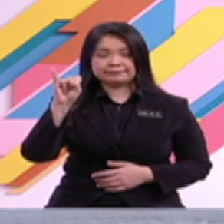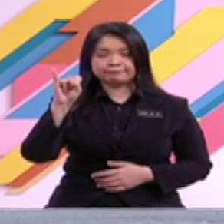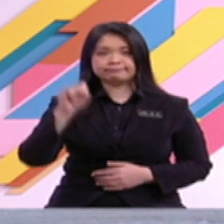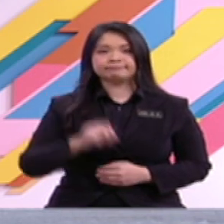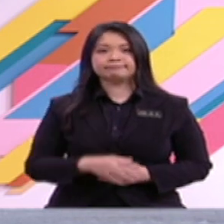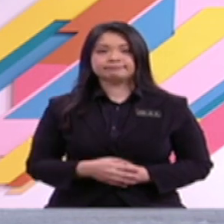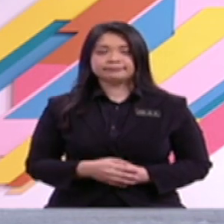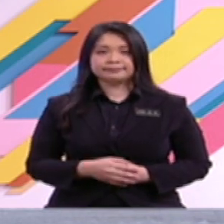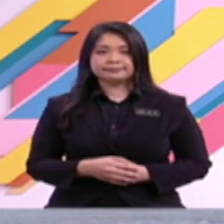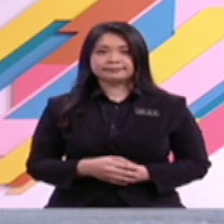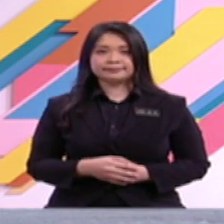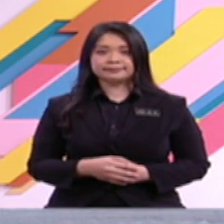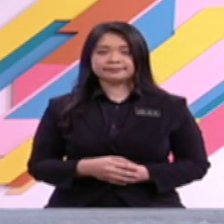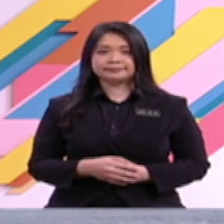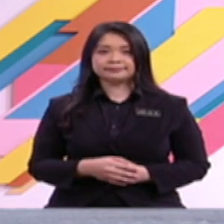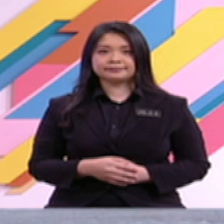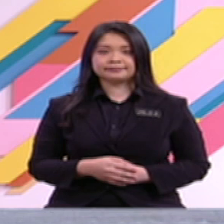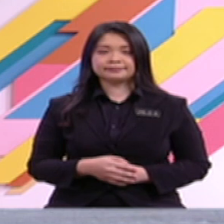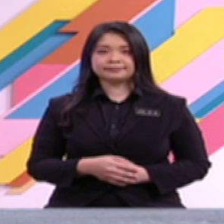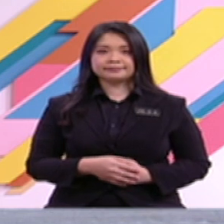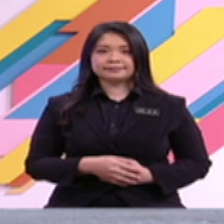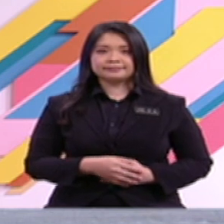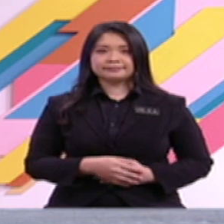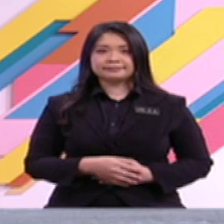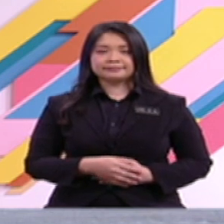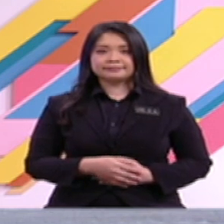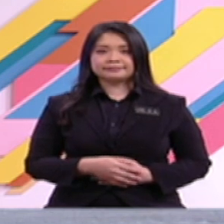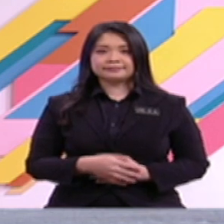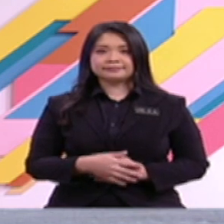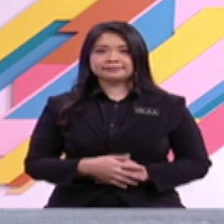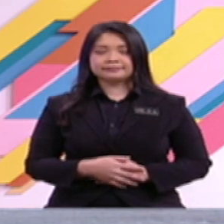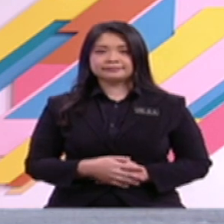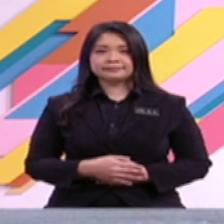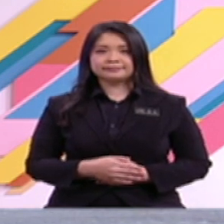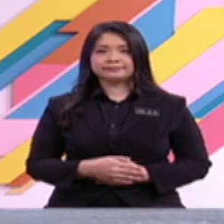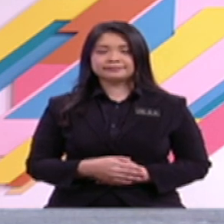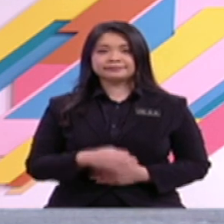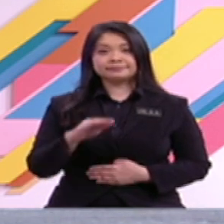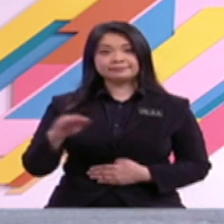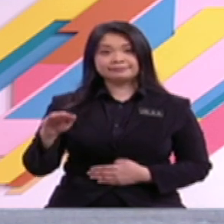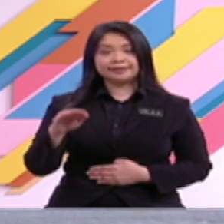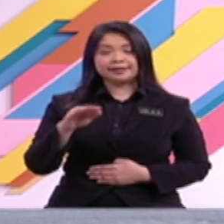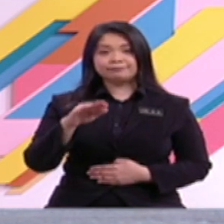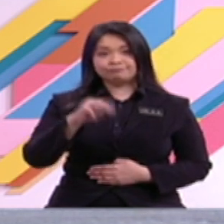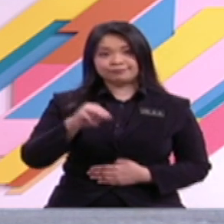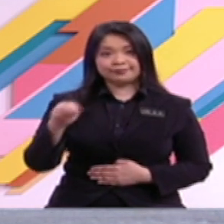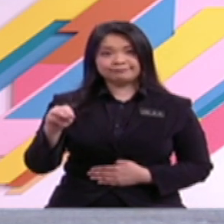saya punya not adalah ini kemana roh adik-adik di rezeki memerlukan semuanya lebih jelas